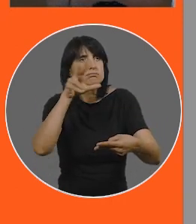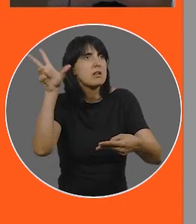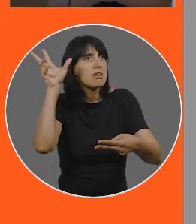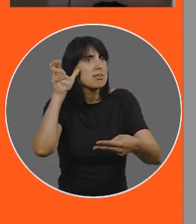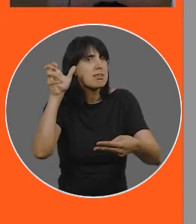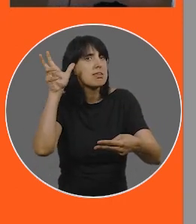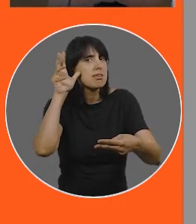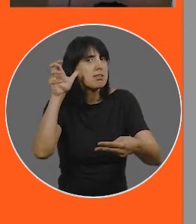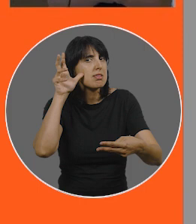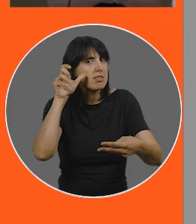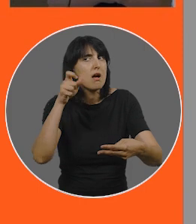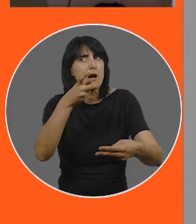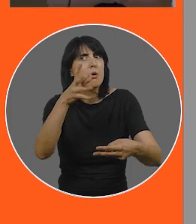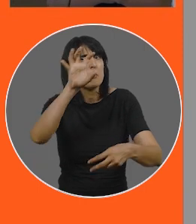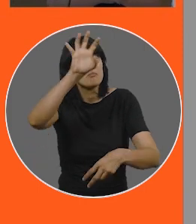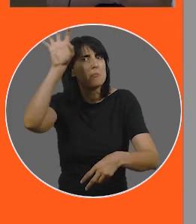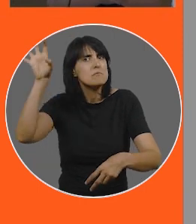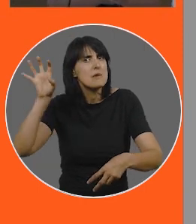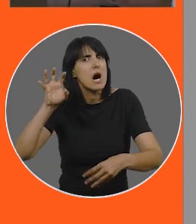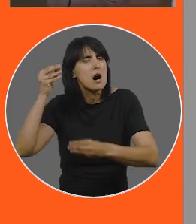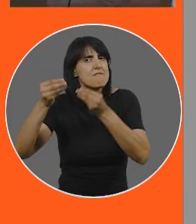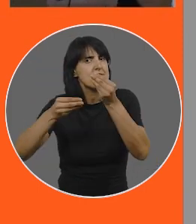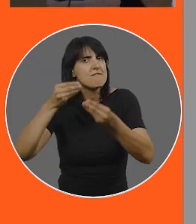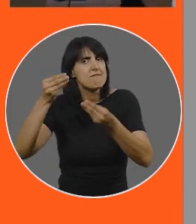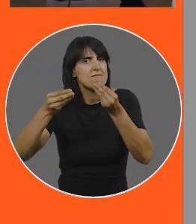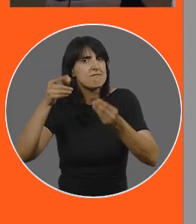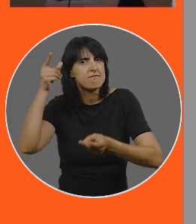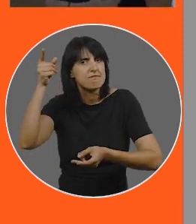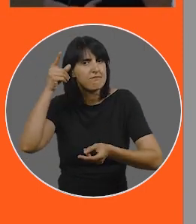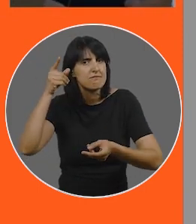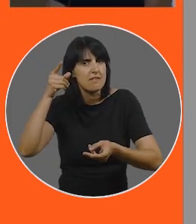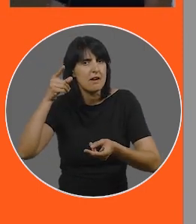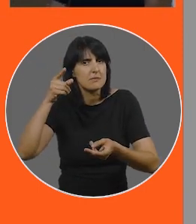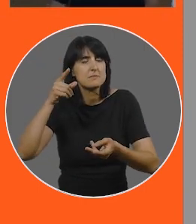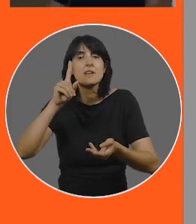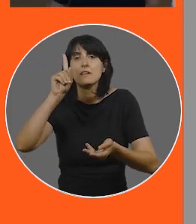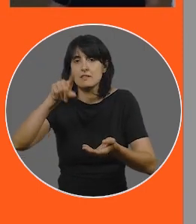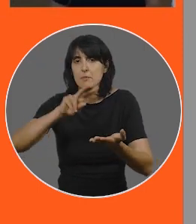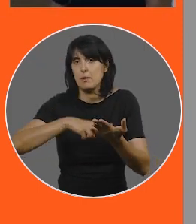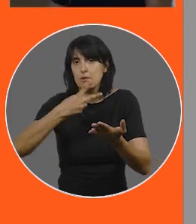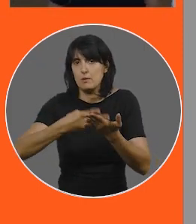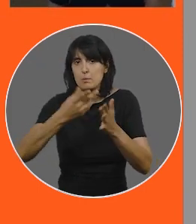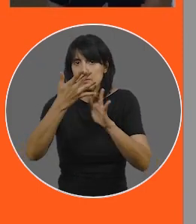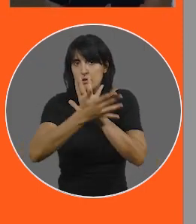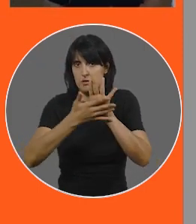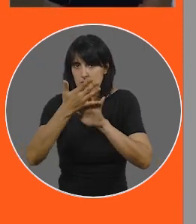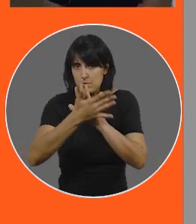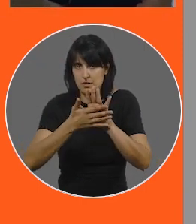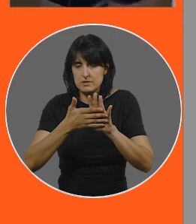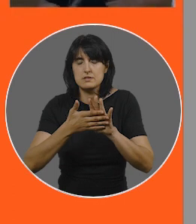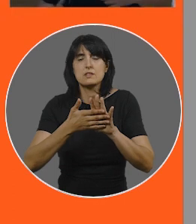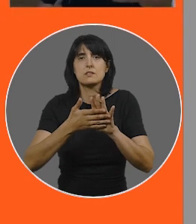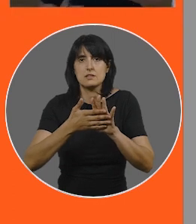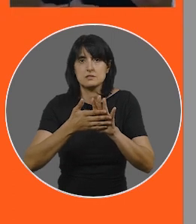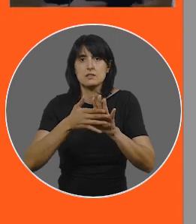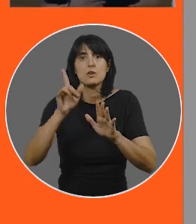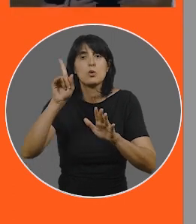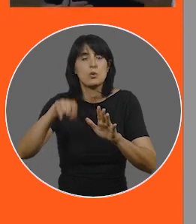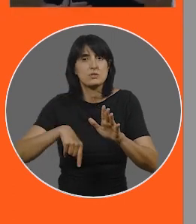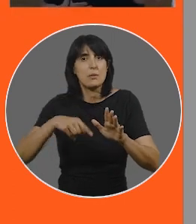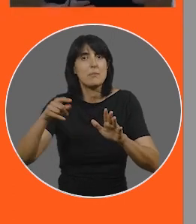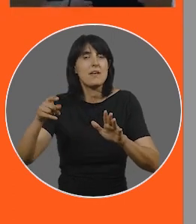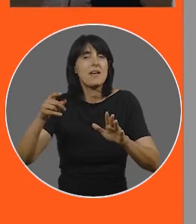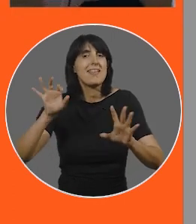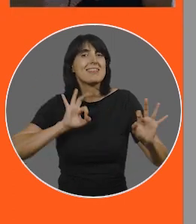d'aquests subtítols. Això en alguns països ho estan fent. Tens la interpretació en llengua de signes, pots tenir en teatre